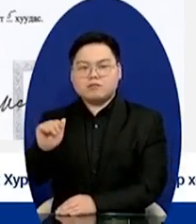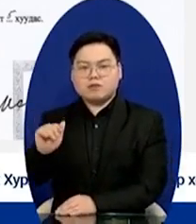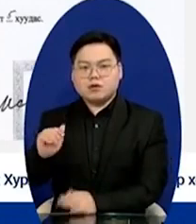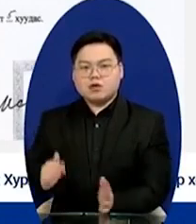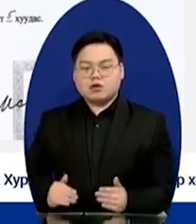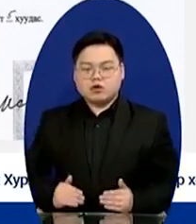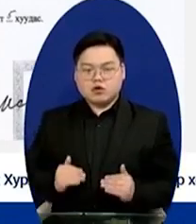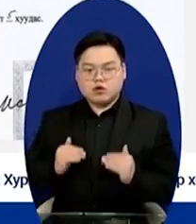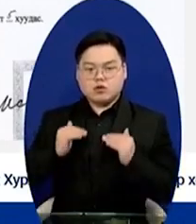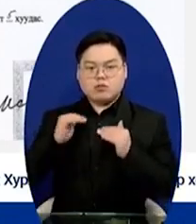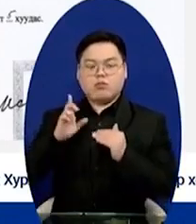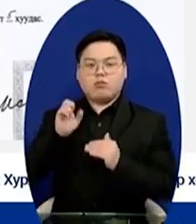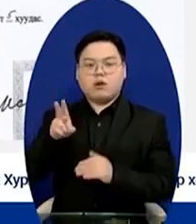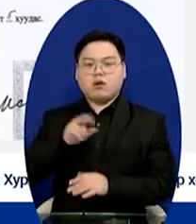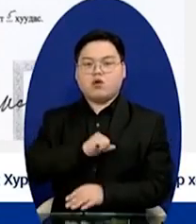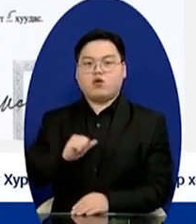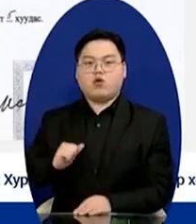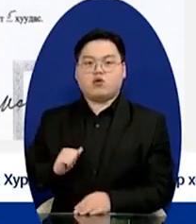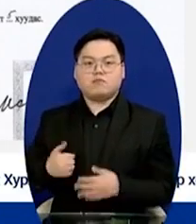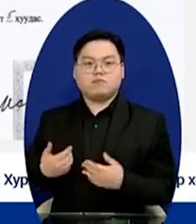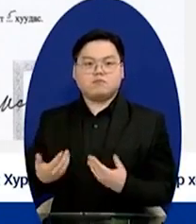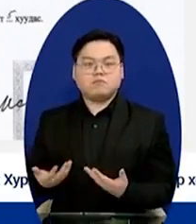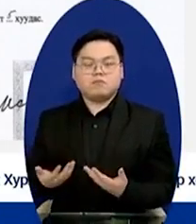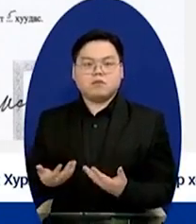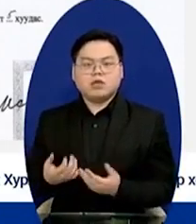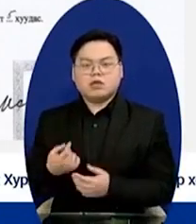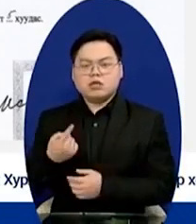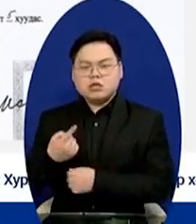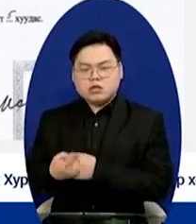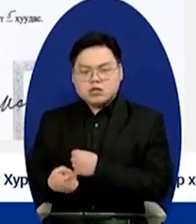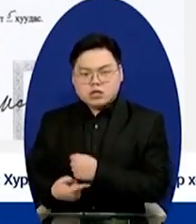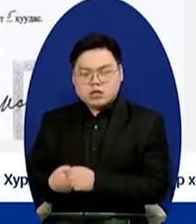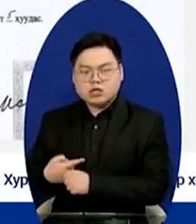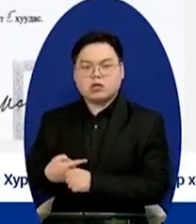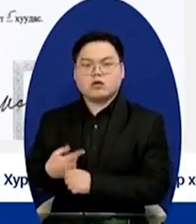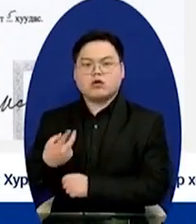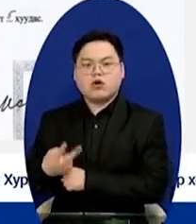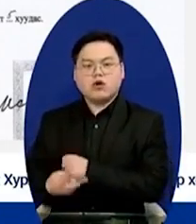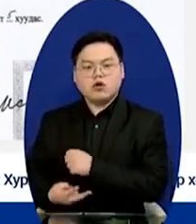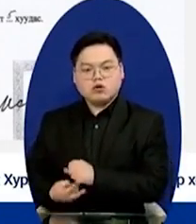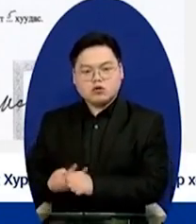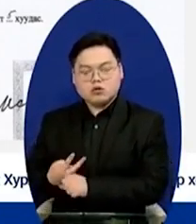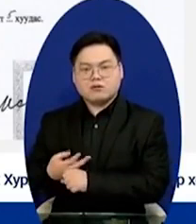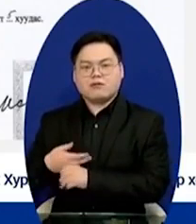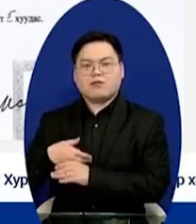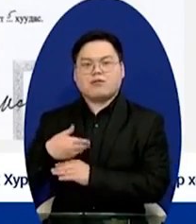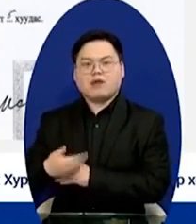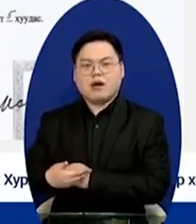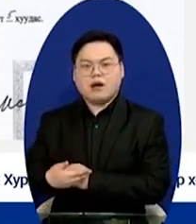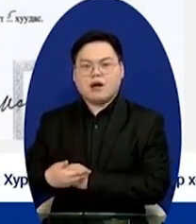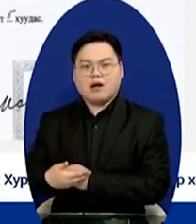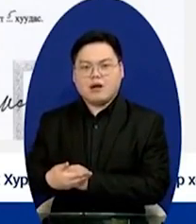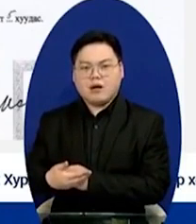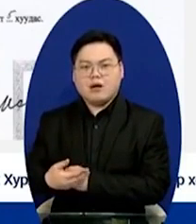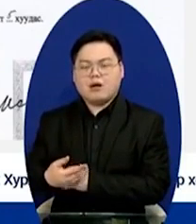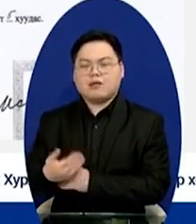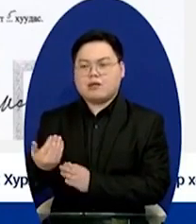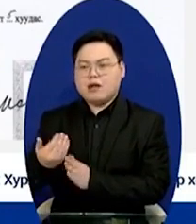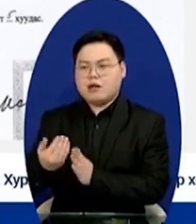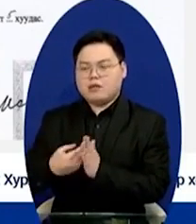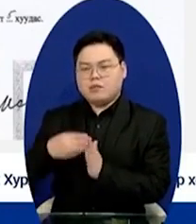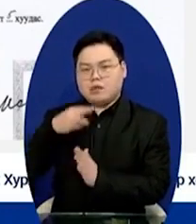Хөгжлийн банк маань өөрөө бүр ингээд жилийн дараа 2 жилийн дараа нөгөө албан шаардлагын тайланг ирүүлж